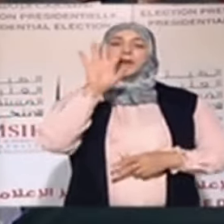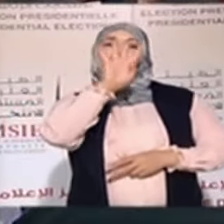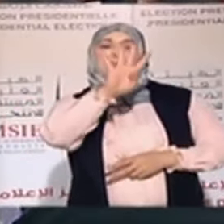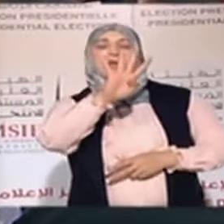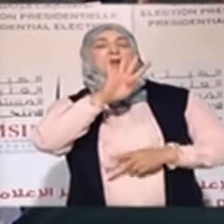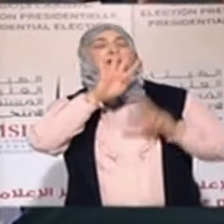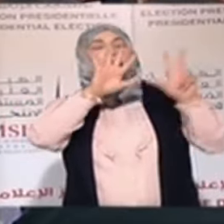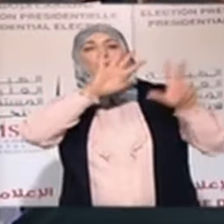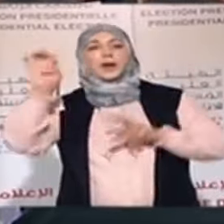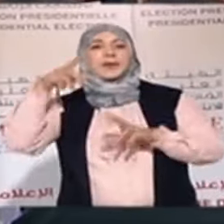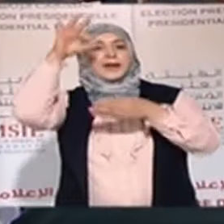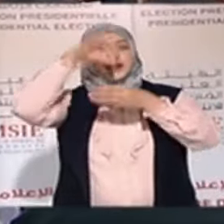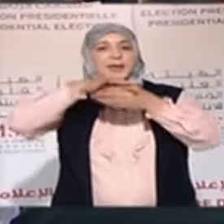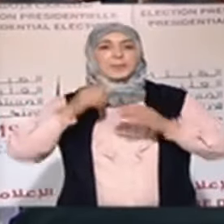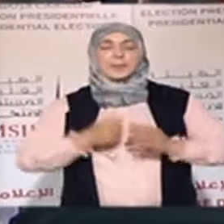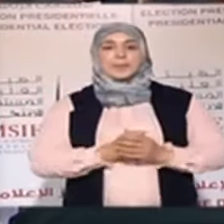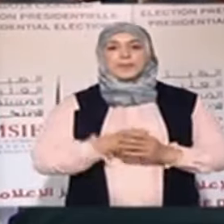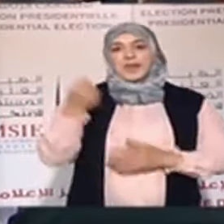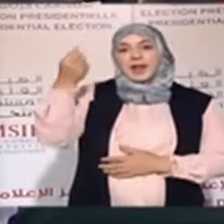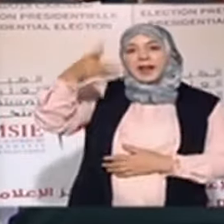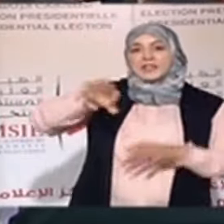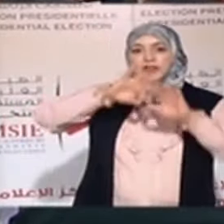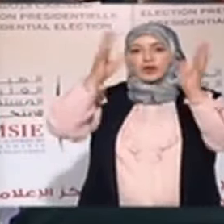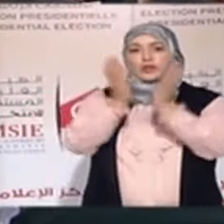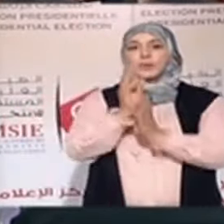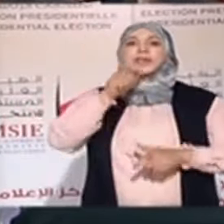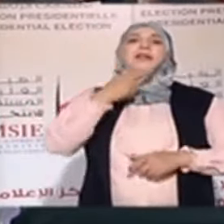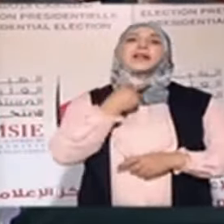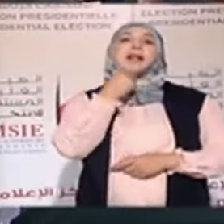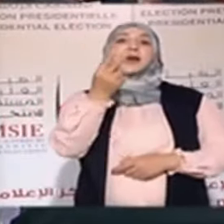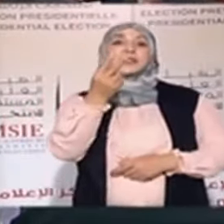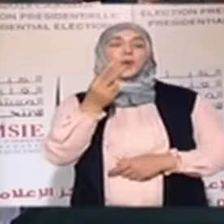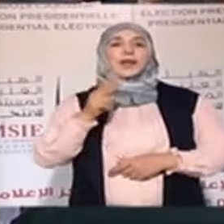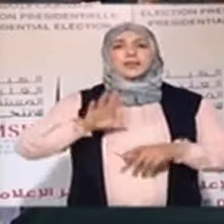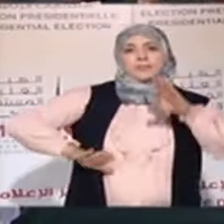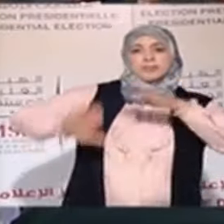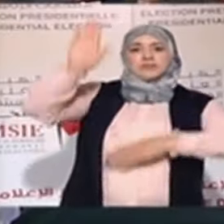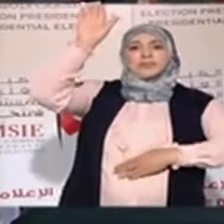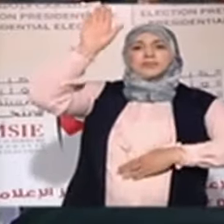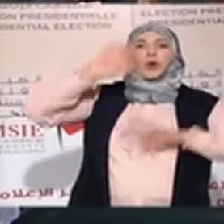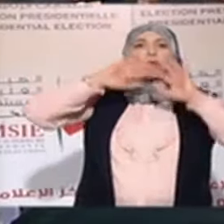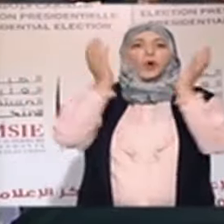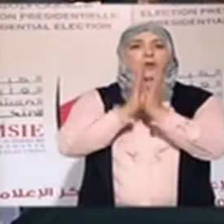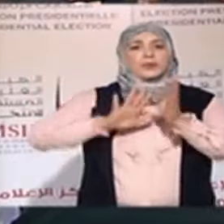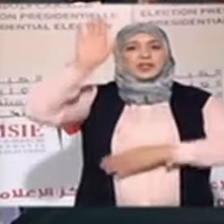1,808,548 ناخب. العدد الجملي للأصوات المصرح بها لكل المترشحين